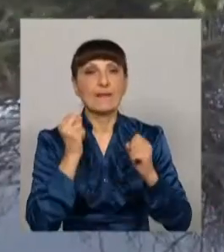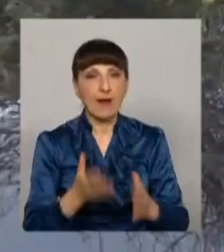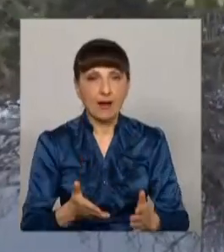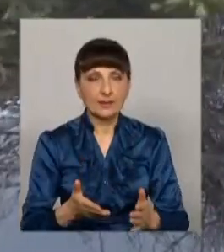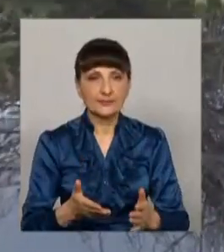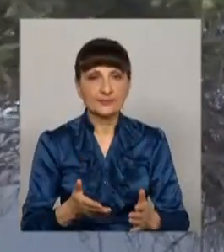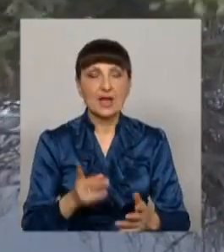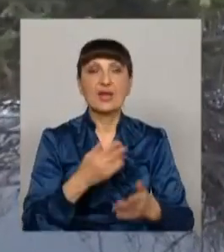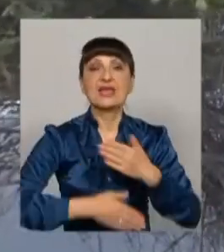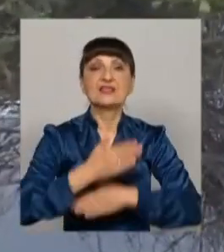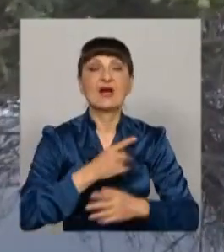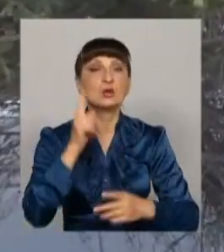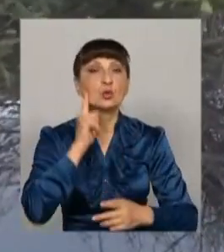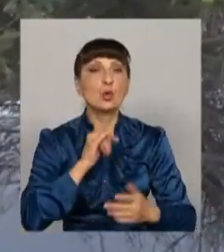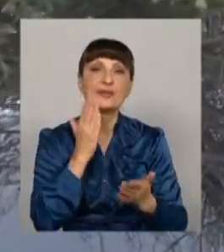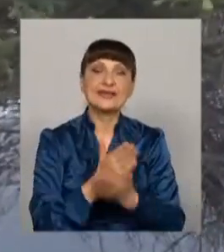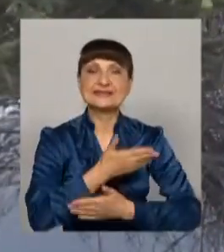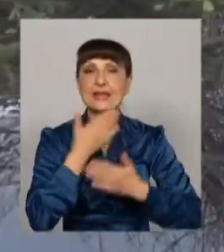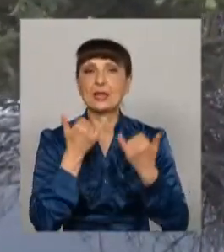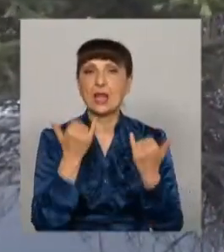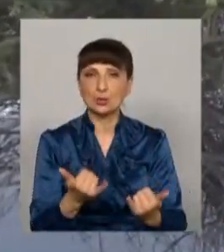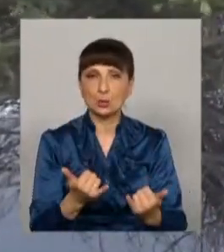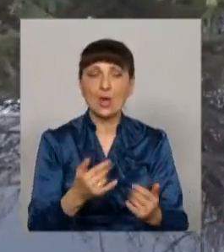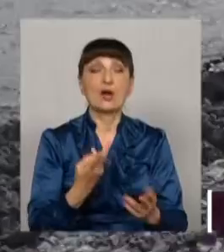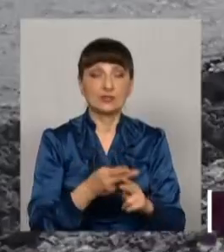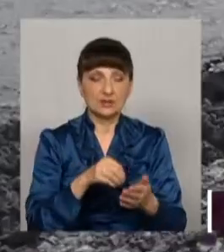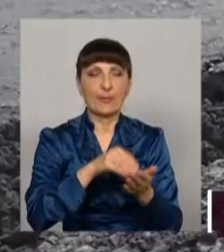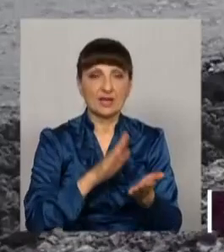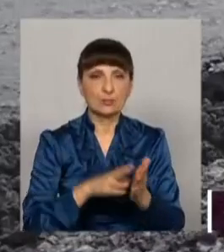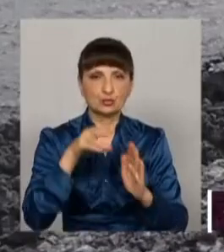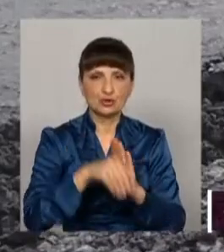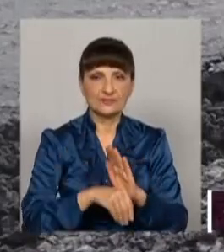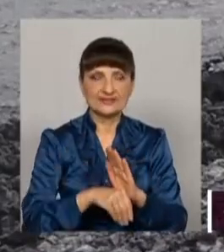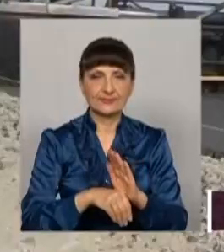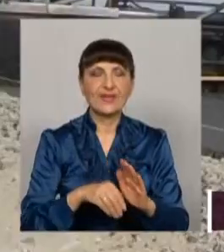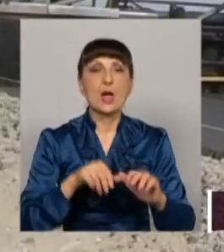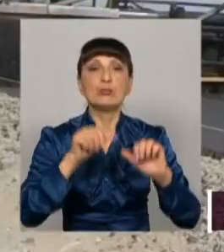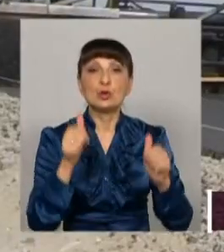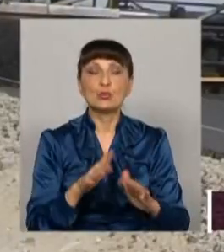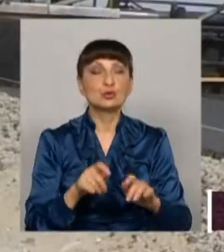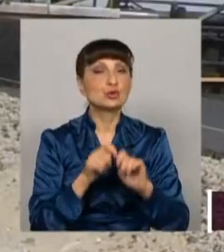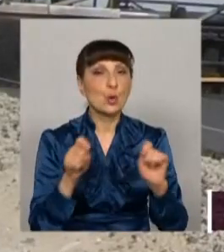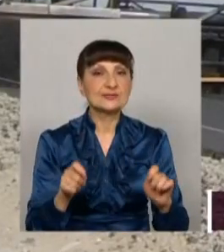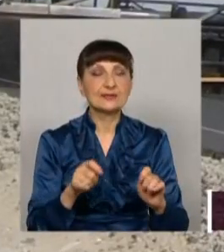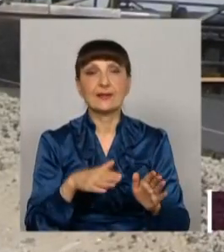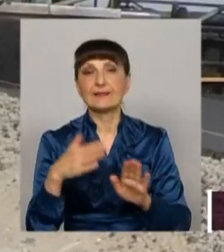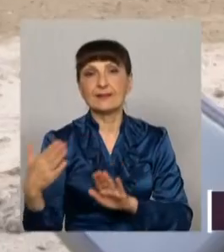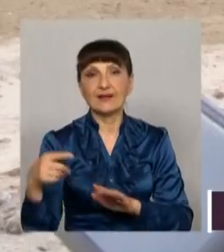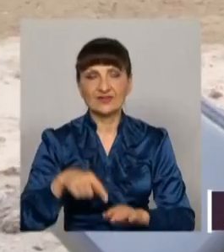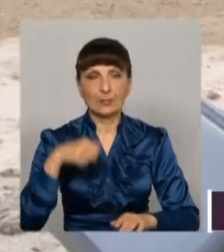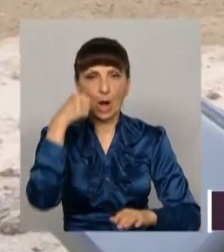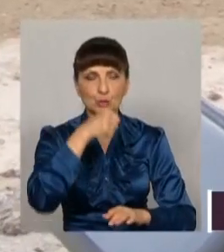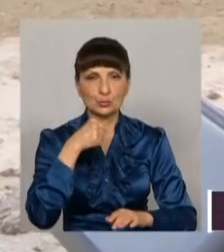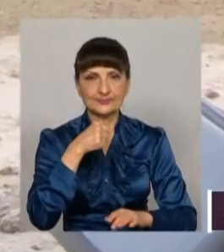допустим, инвалидам, какие они удобства делают, эти показатели будут учитываться. Ожидается, что методика будет создана в 3-м квартале этого